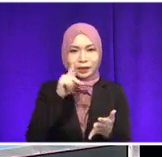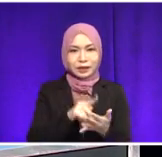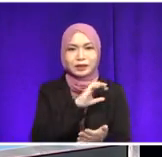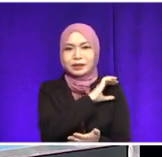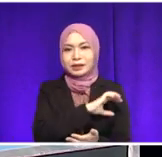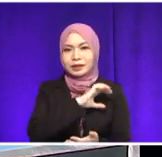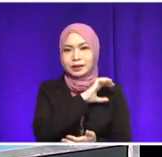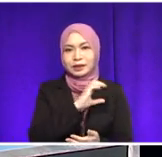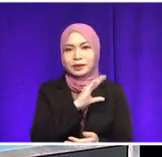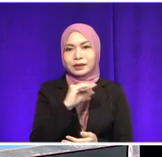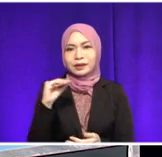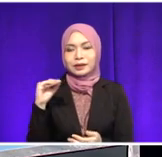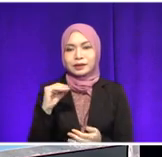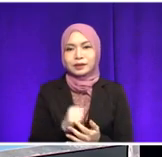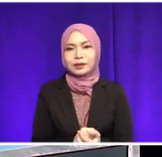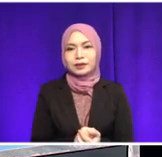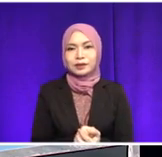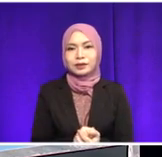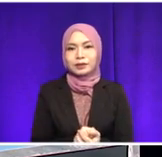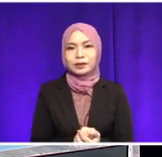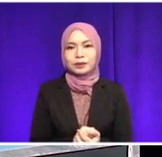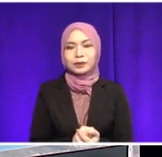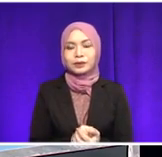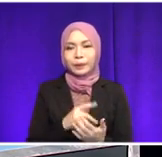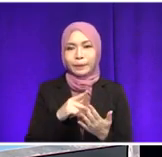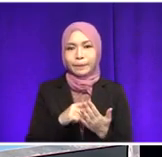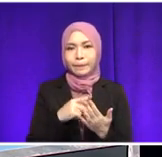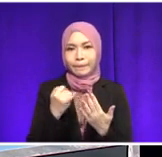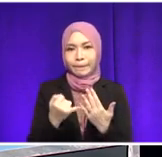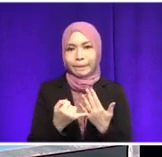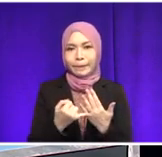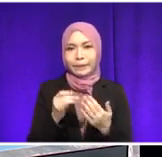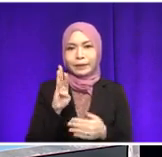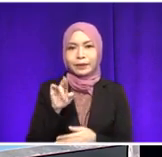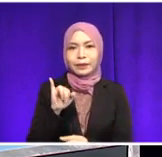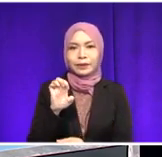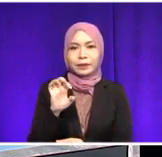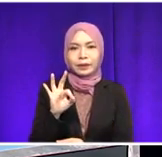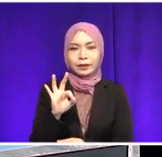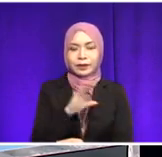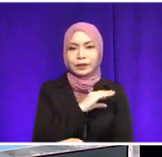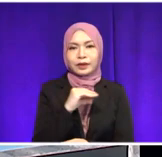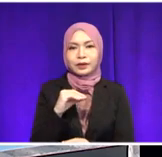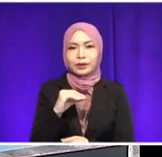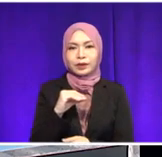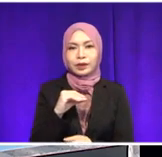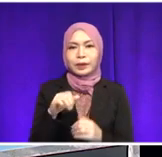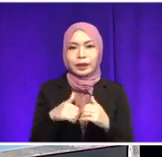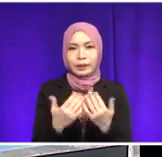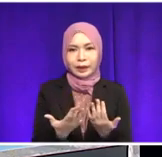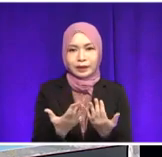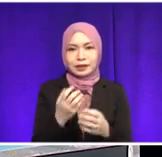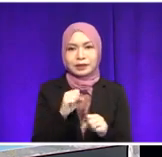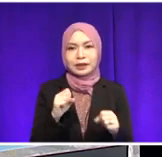udah kenal kriteria pertimbangan utama yang menimbulkan pernyataan masalah dan kita juga sudah coba untuk